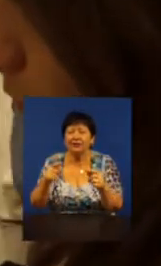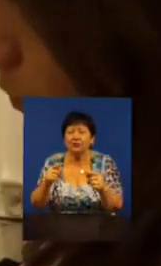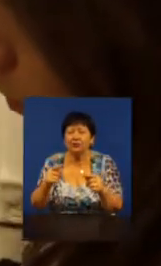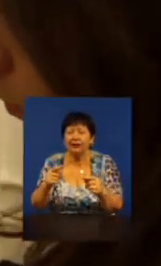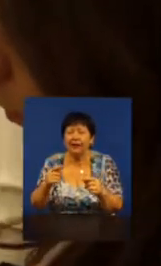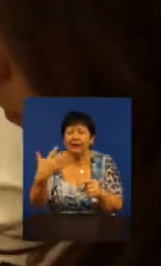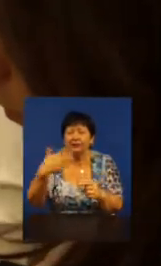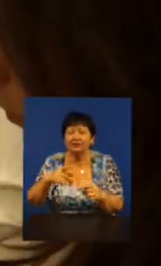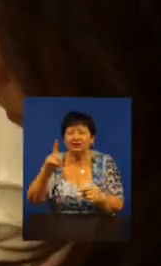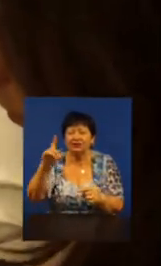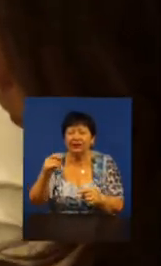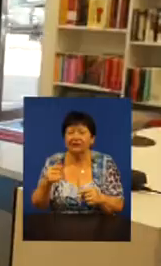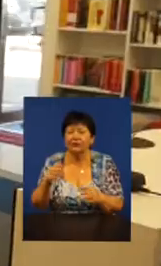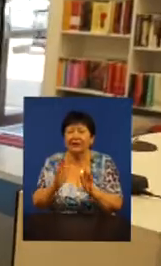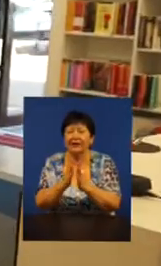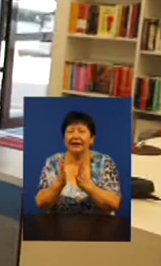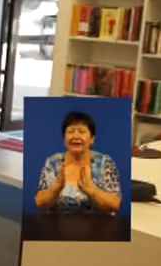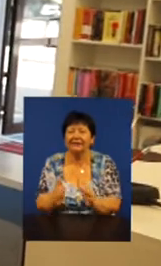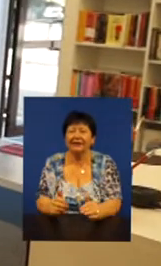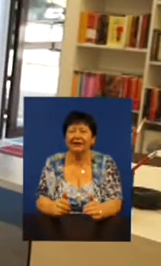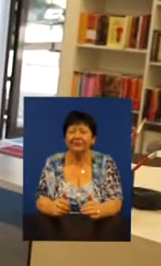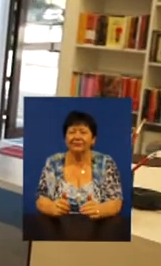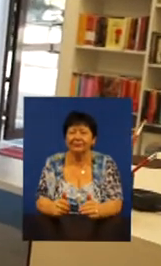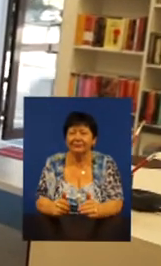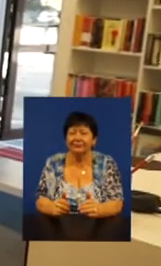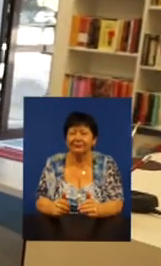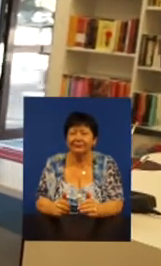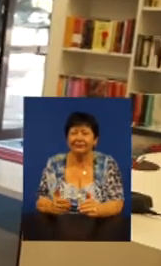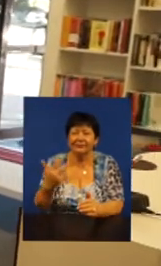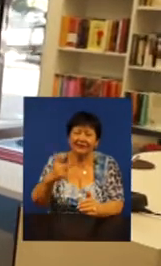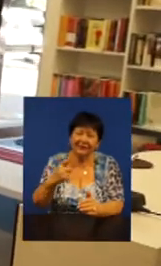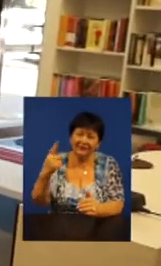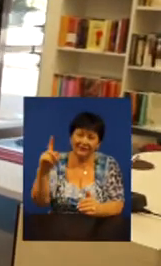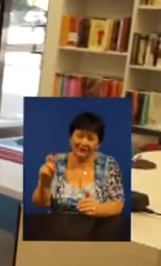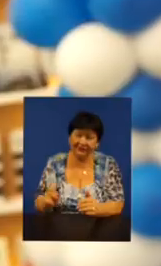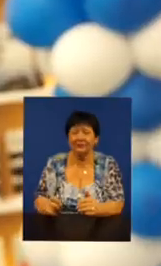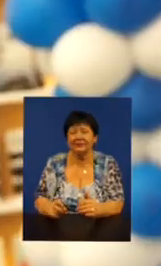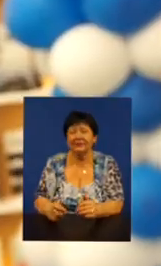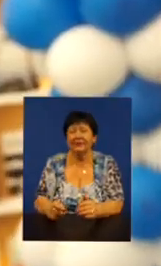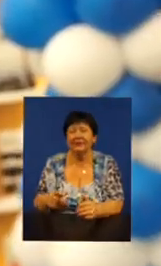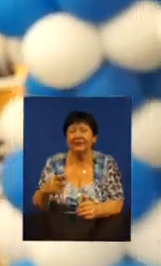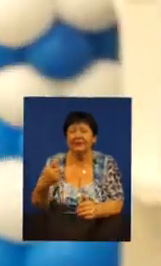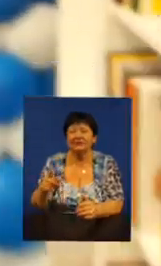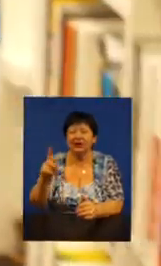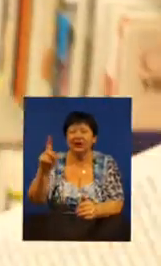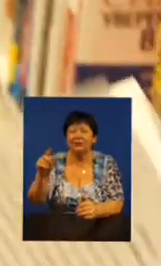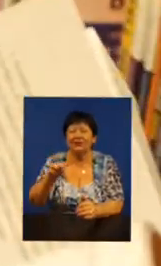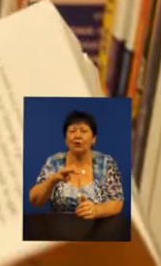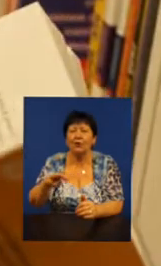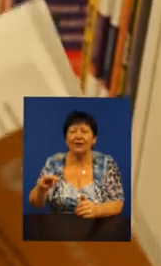la cărțile editurii Bestseller și super reduceri de 30% la cele peste 1000 de